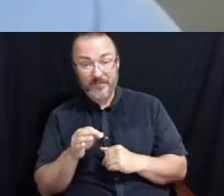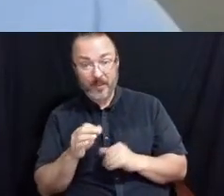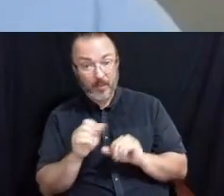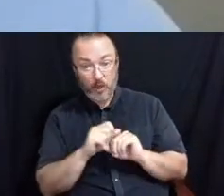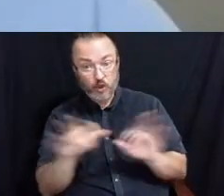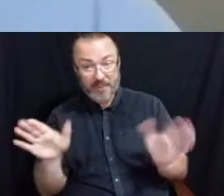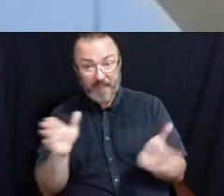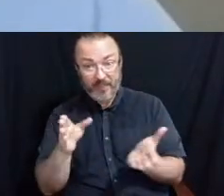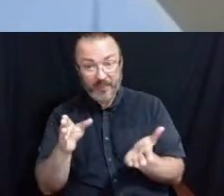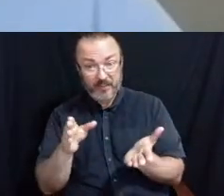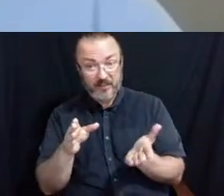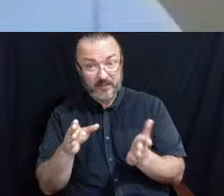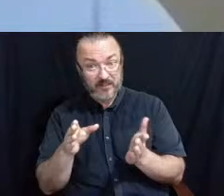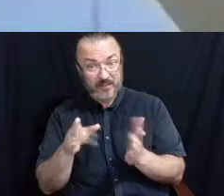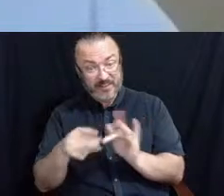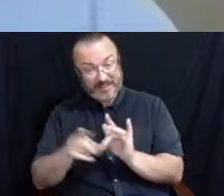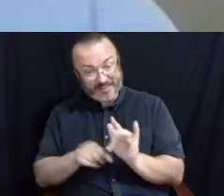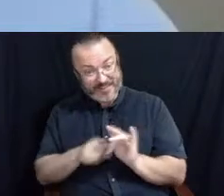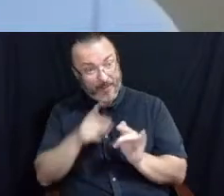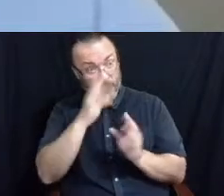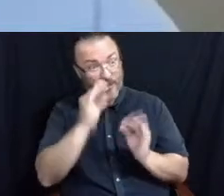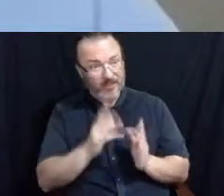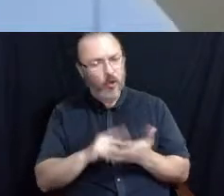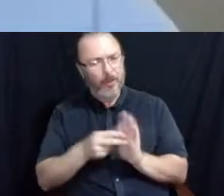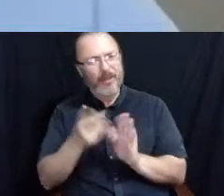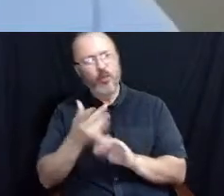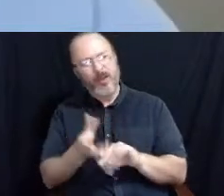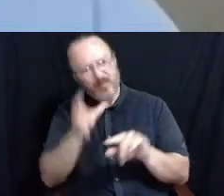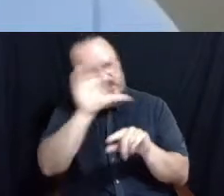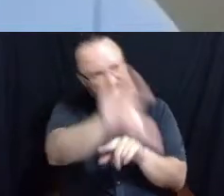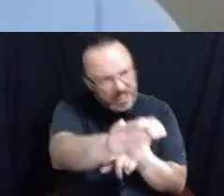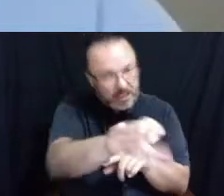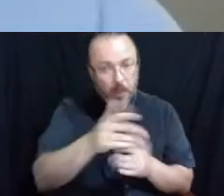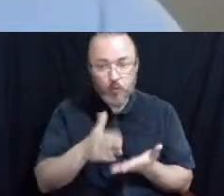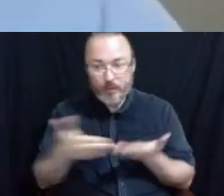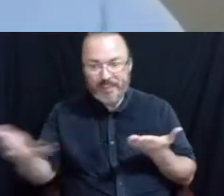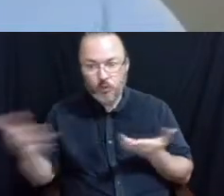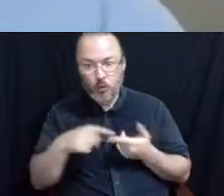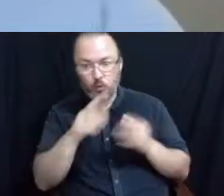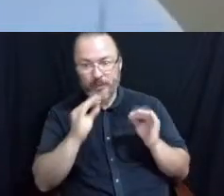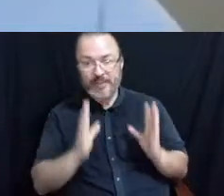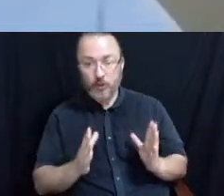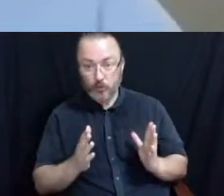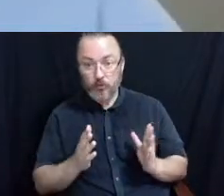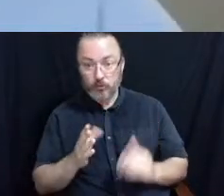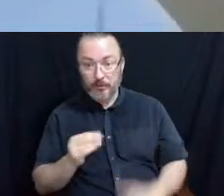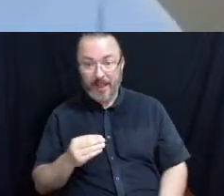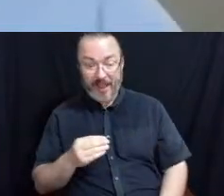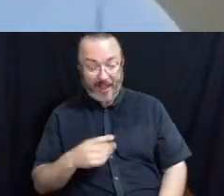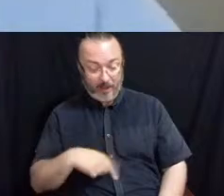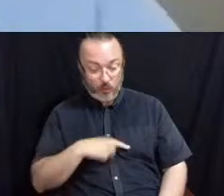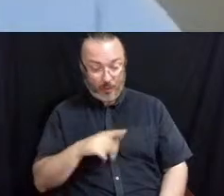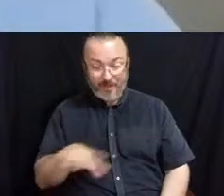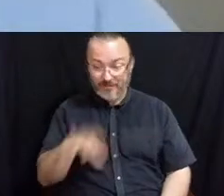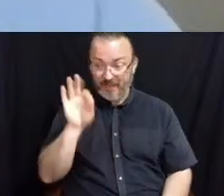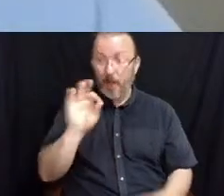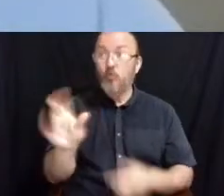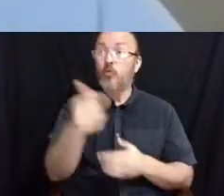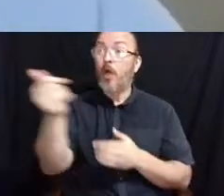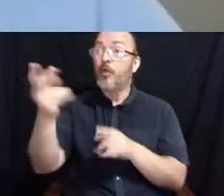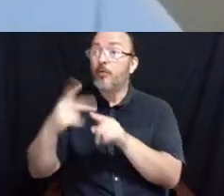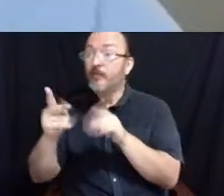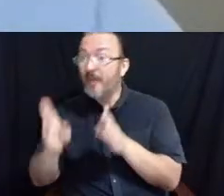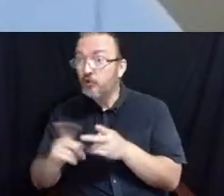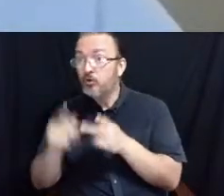isolés, alors il faut augmenter les ressources disponibles pour les enseignants. Et le